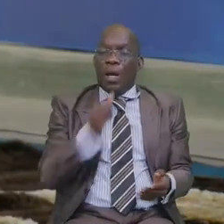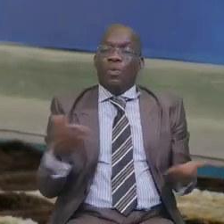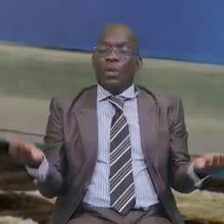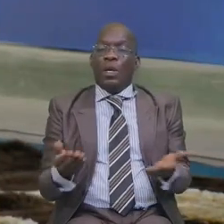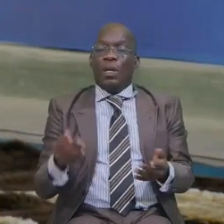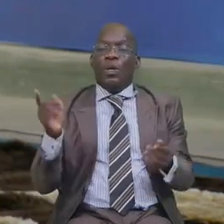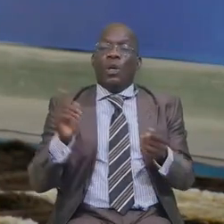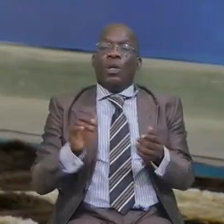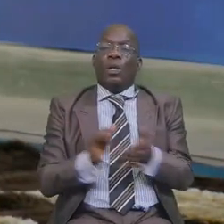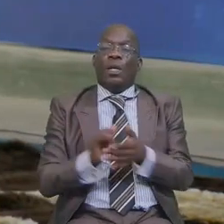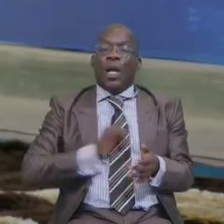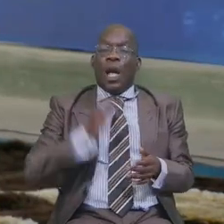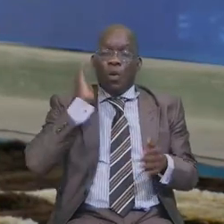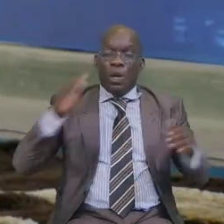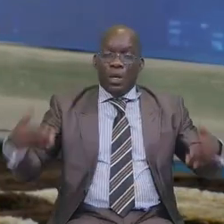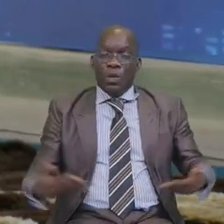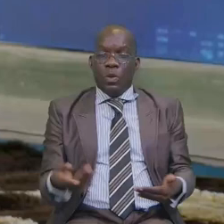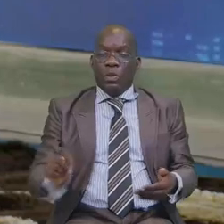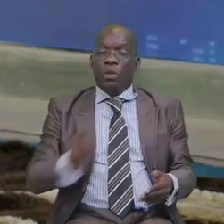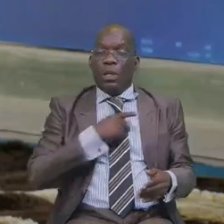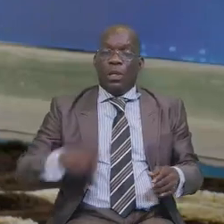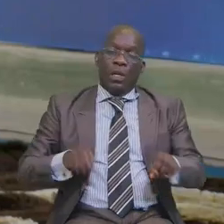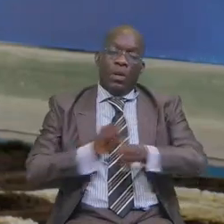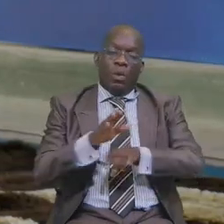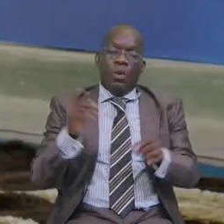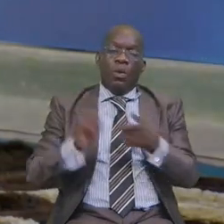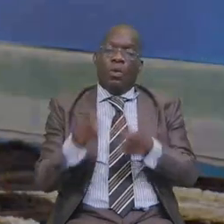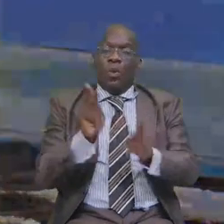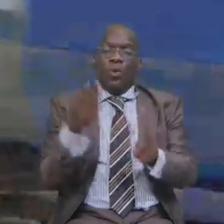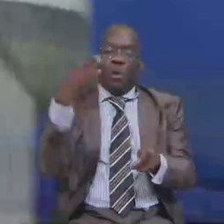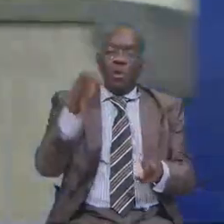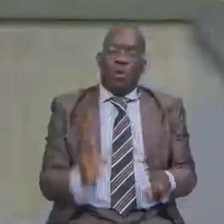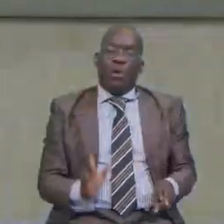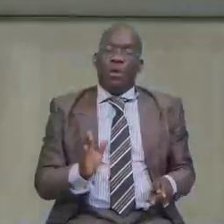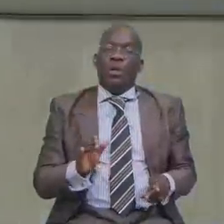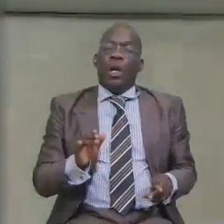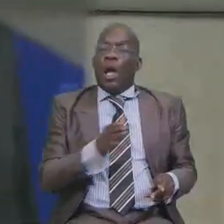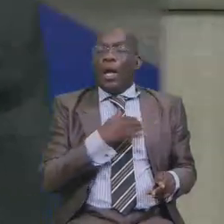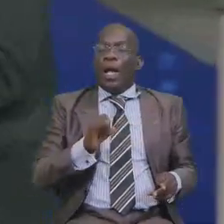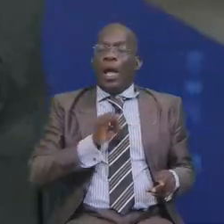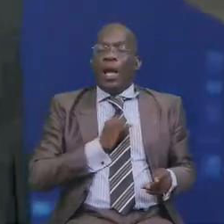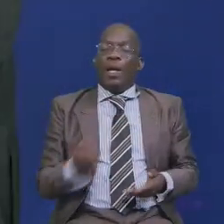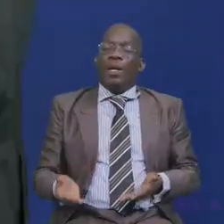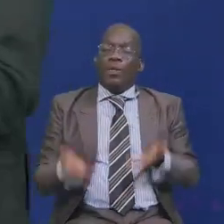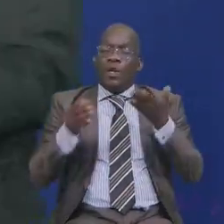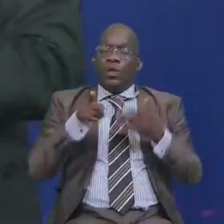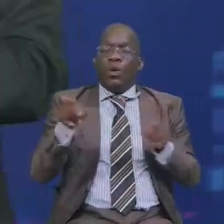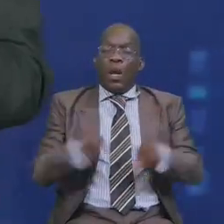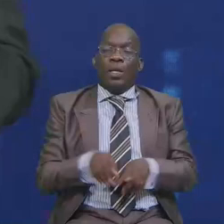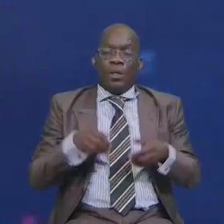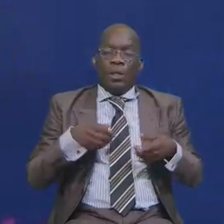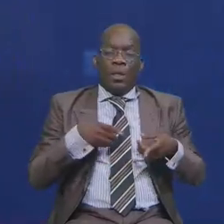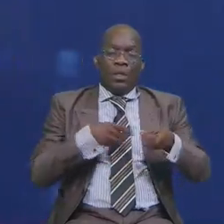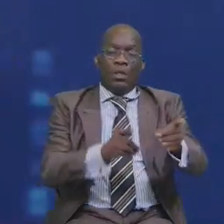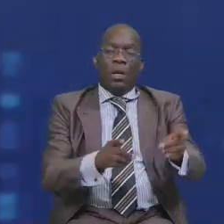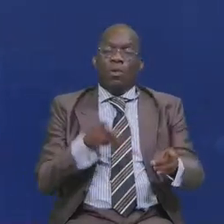pour introduire le royaume aux gens de Dieu et vous susciter comme des disciples pour que